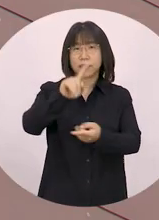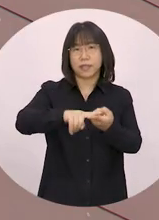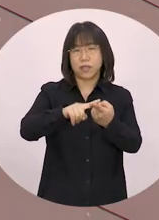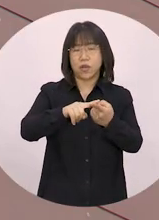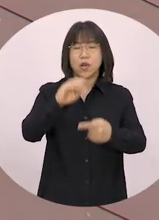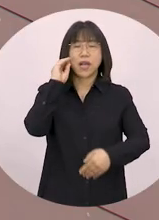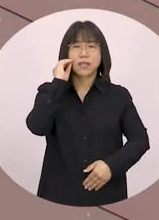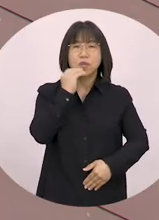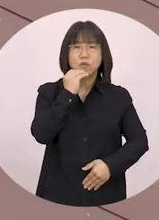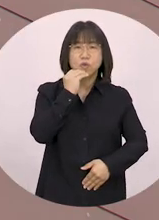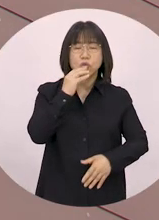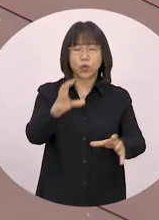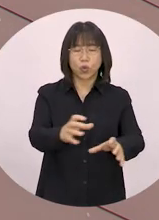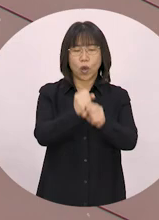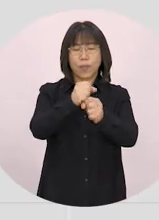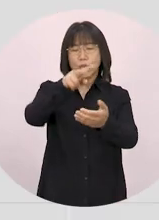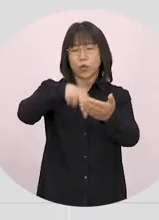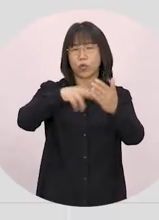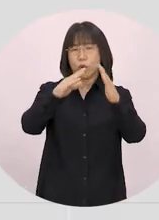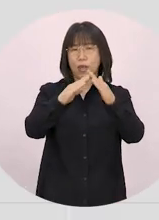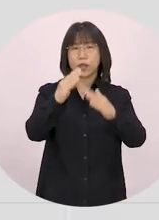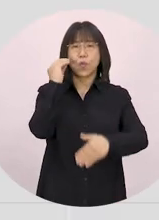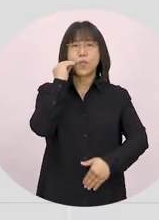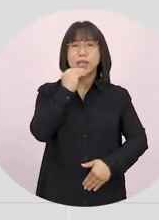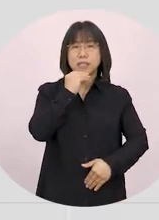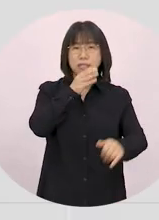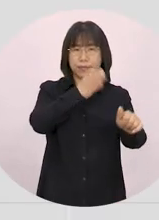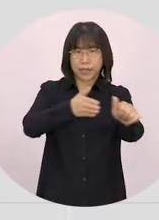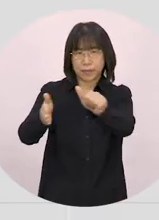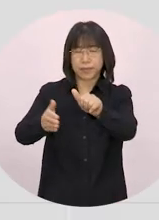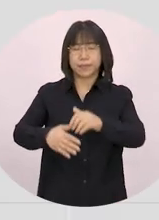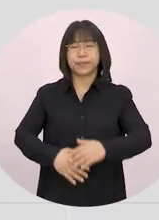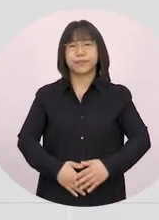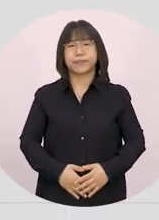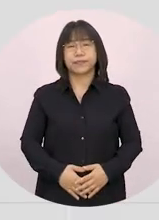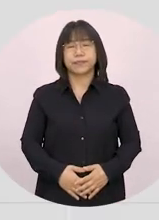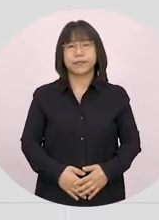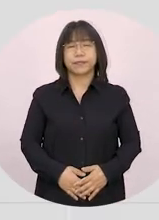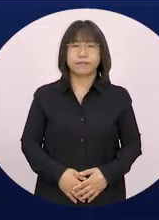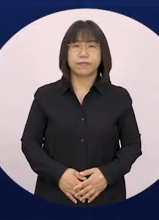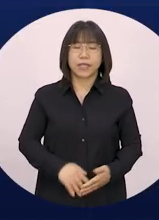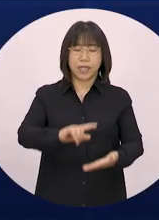대한 자세한 사항은 강서구 통합도서관 홈페이지를 참고하면 됩니다.